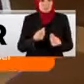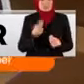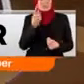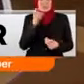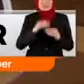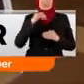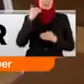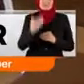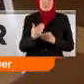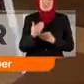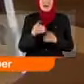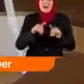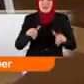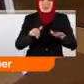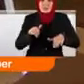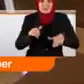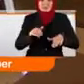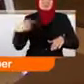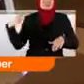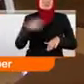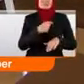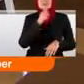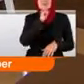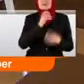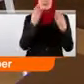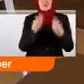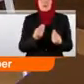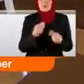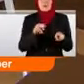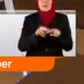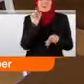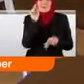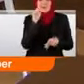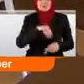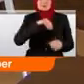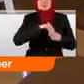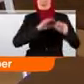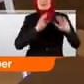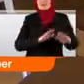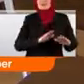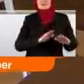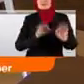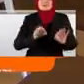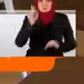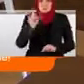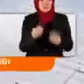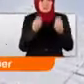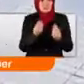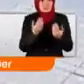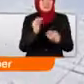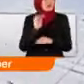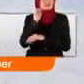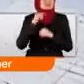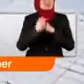mermi o an da içeride kaldı Bırak şimdi iyi ama yaşadıkları onu Hayli sarstı